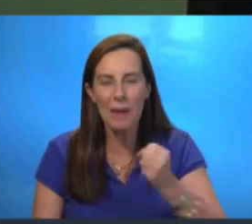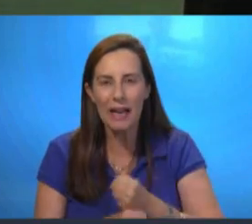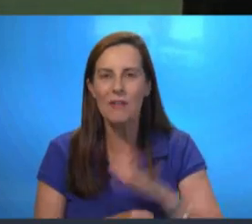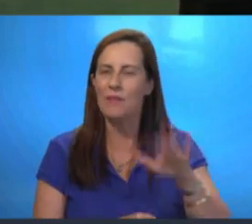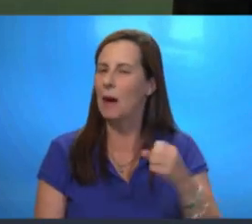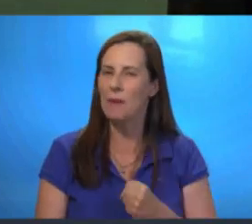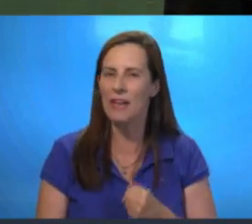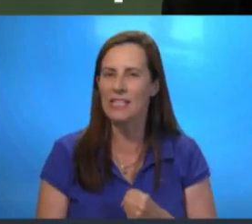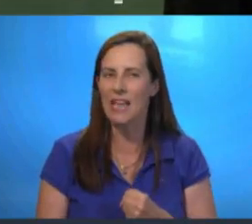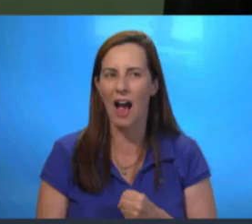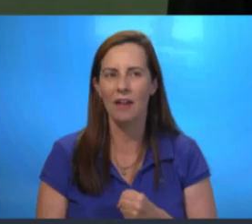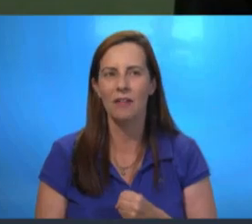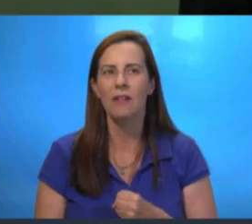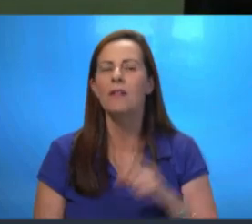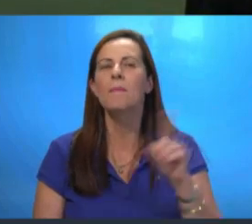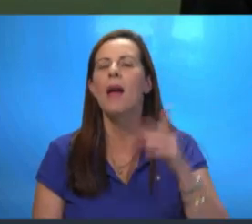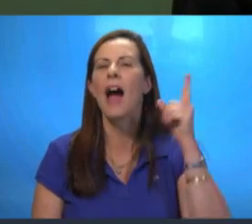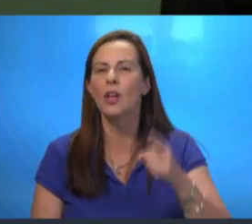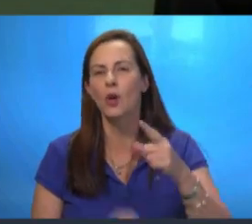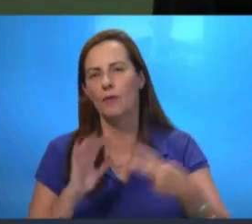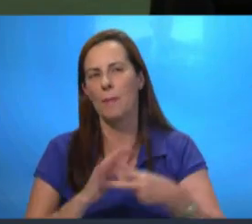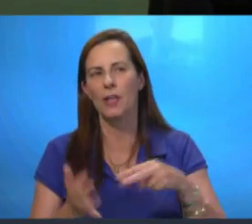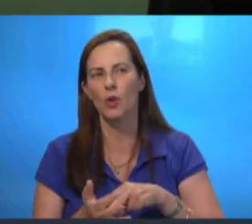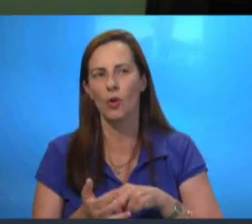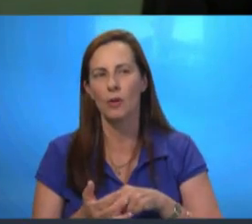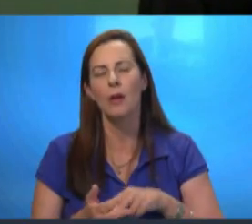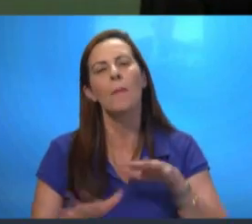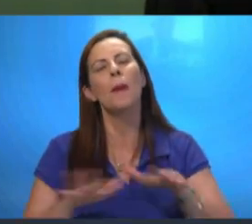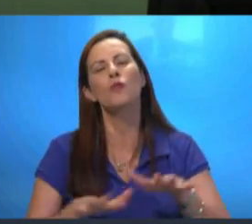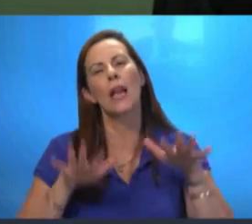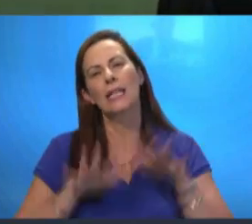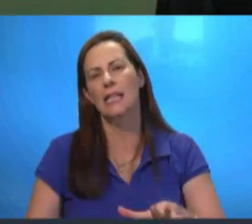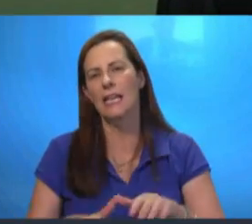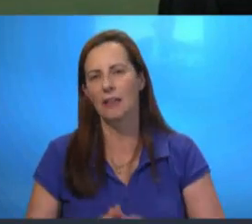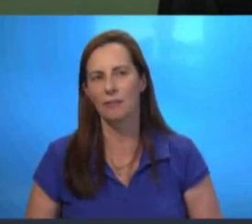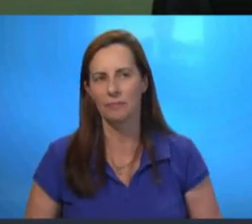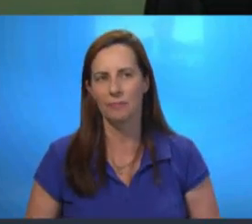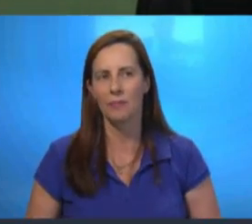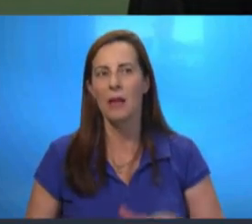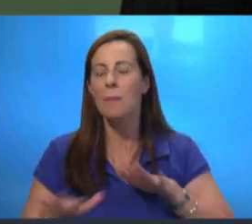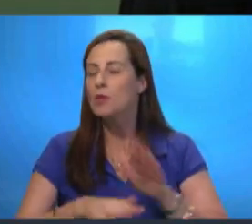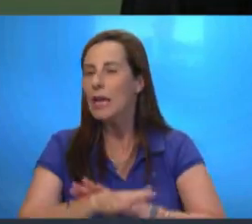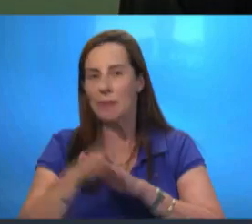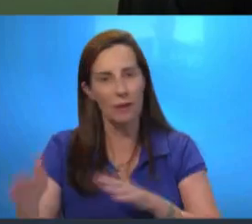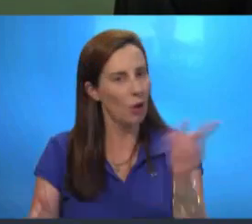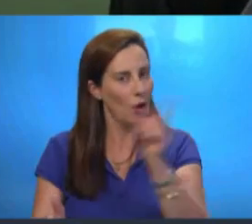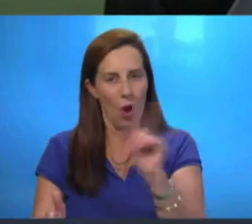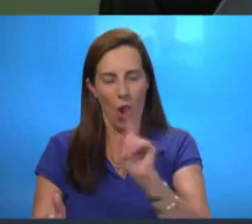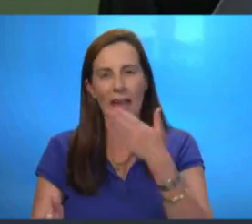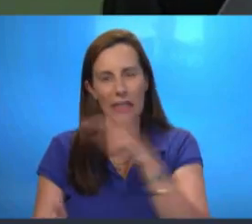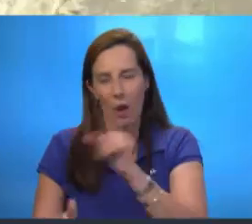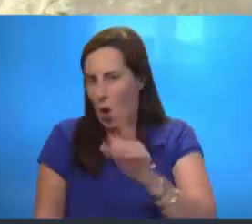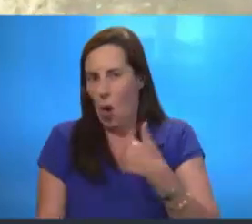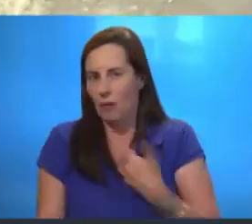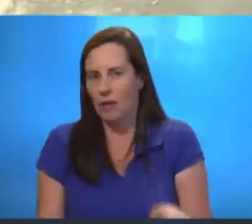ולבצע הנחיות ומדיניות ממשלה גזענית, ממשלת הימין הישראלי, לא